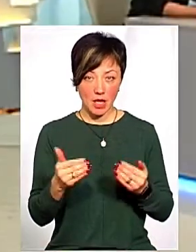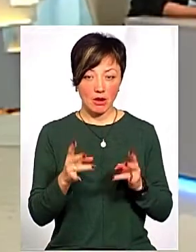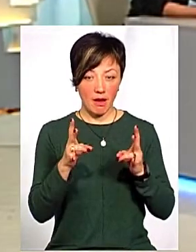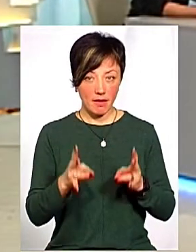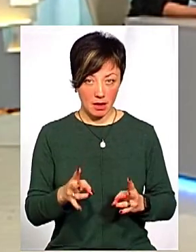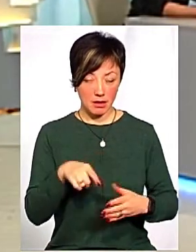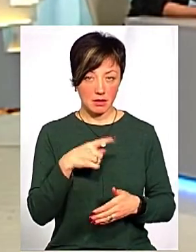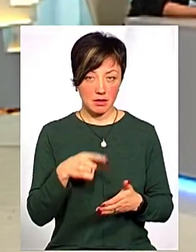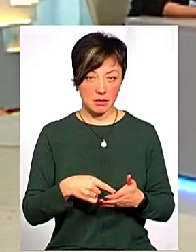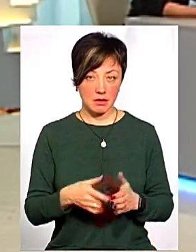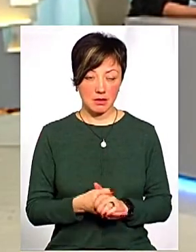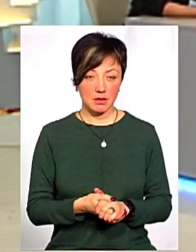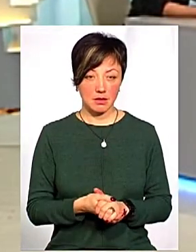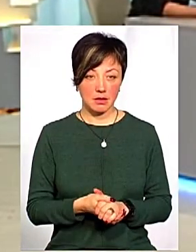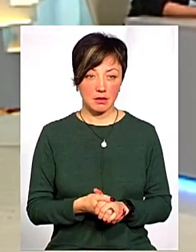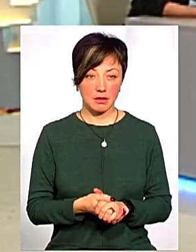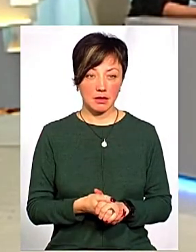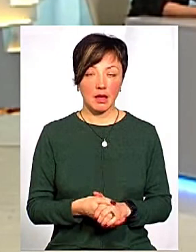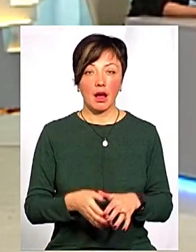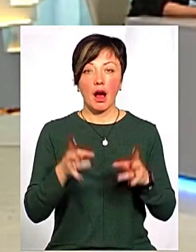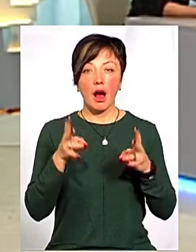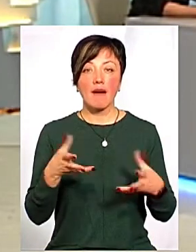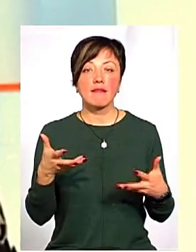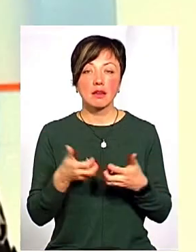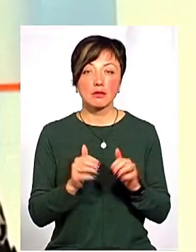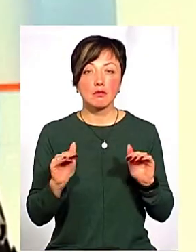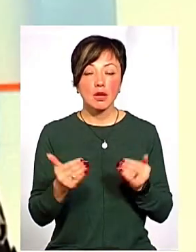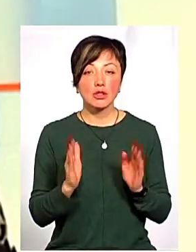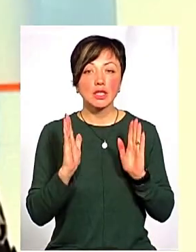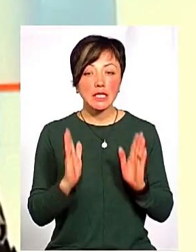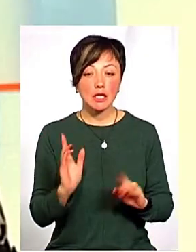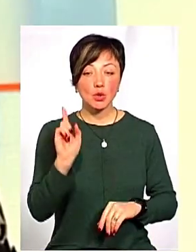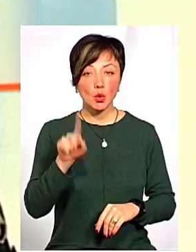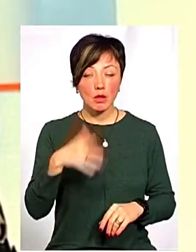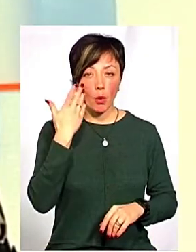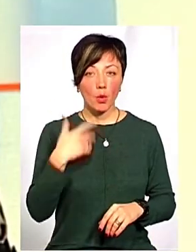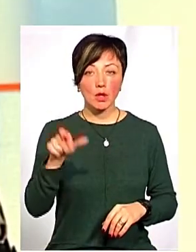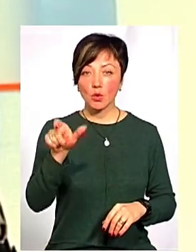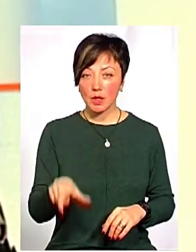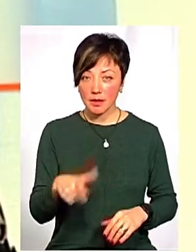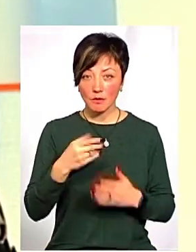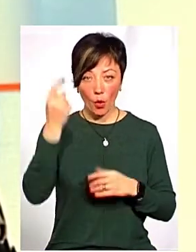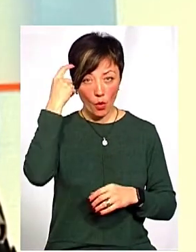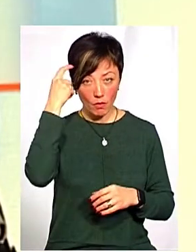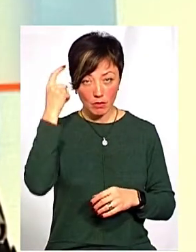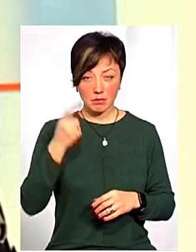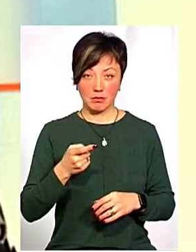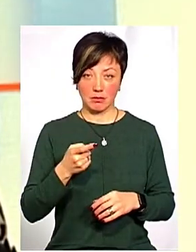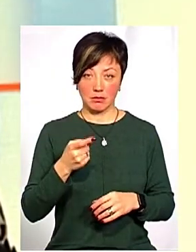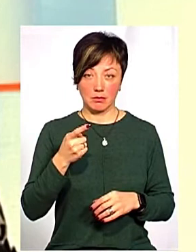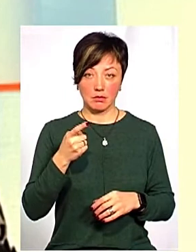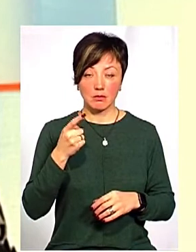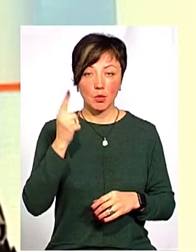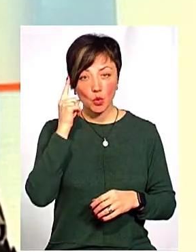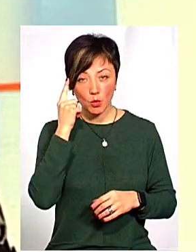буде аварійність? Аварійність буде меншою тільки в тому випадку, якщо людина в своїй голові подумає про